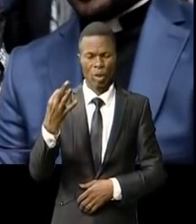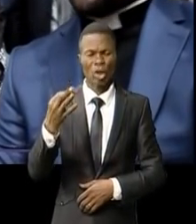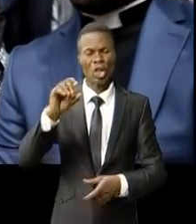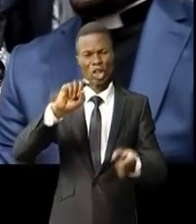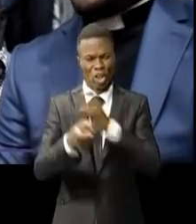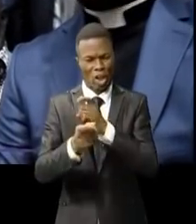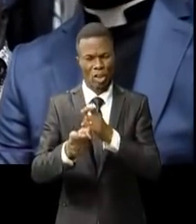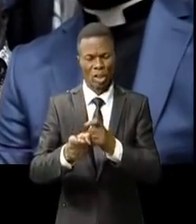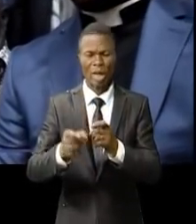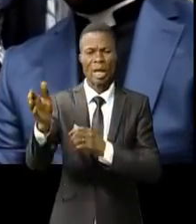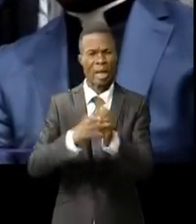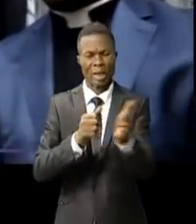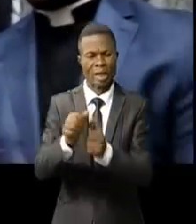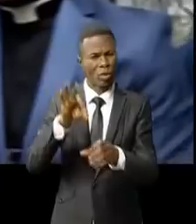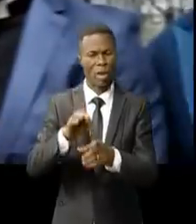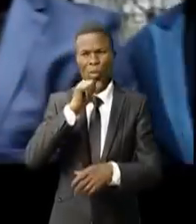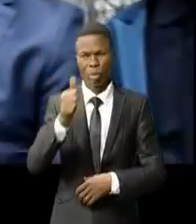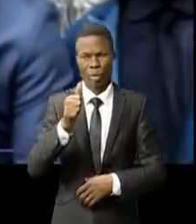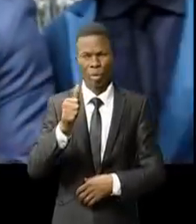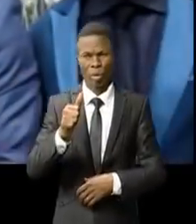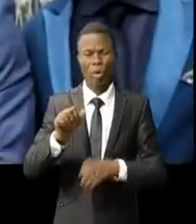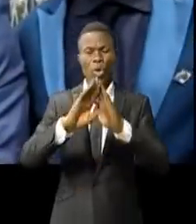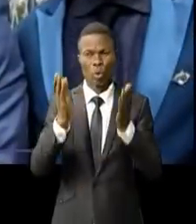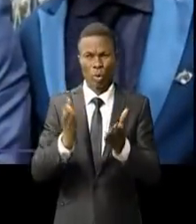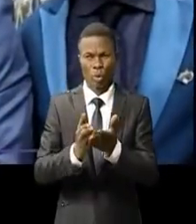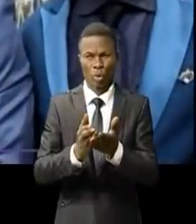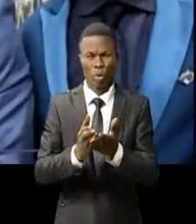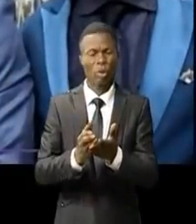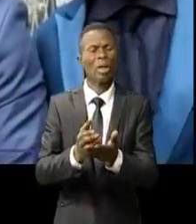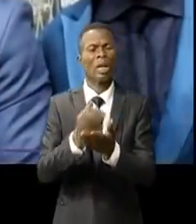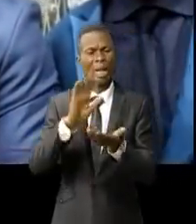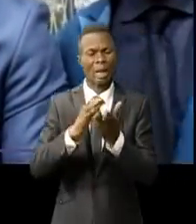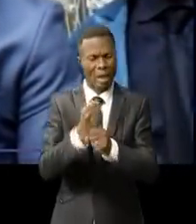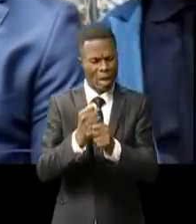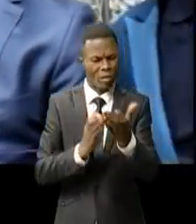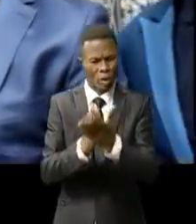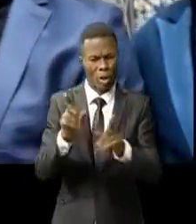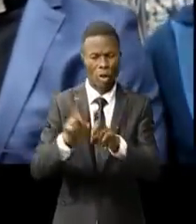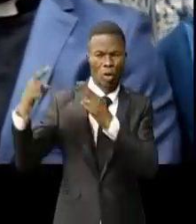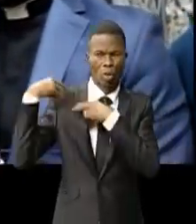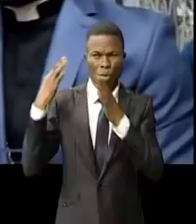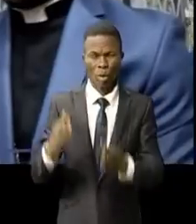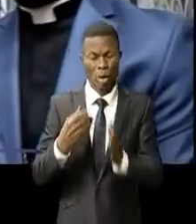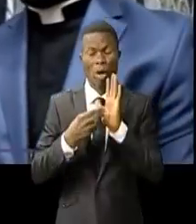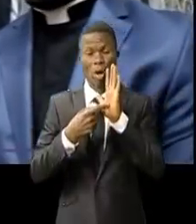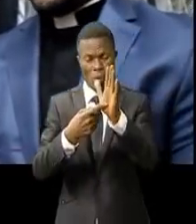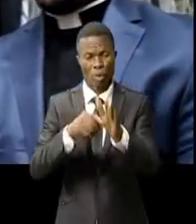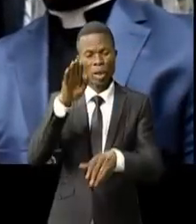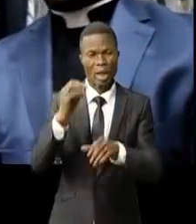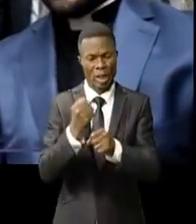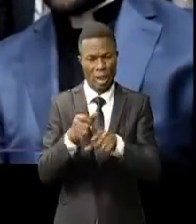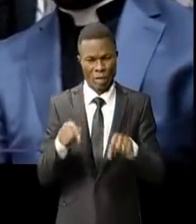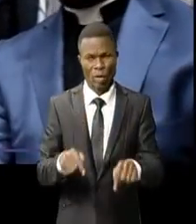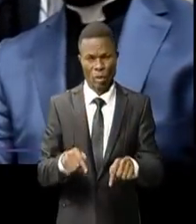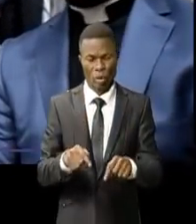glissement, et surtout pas au nom de ceux qui sont appelés et remplir leurs responsabilités. Nous apprécions sa juste valeur, cette démarche, et